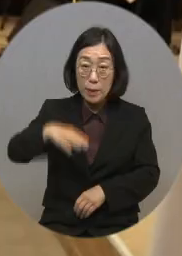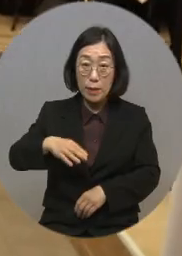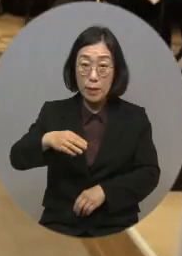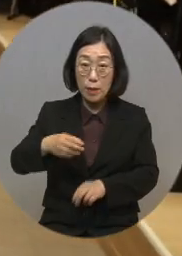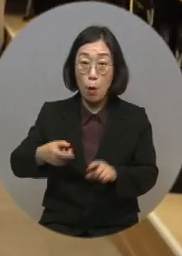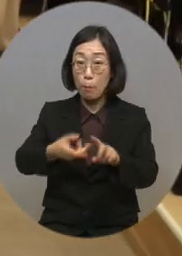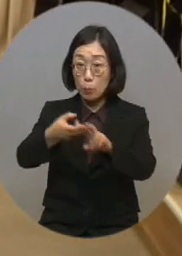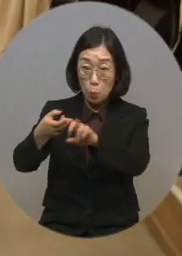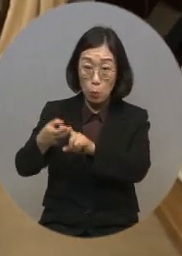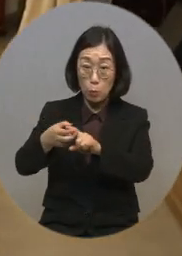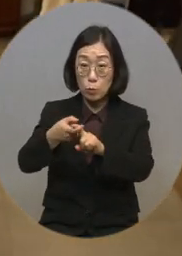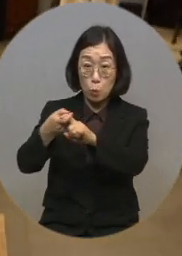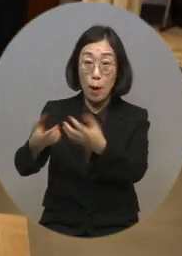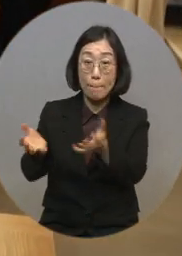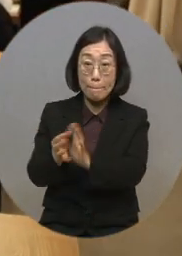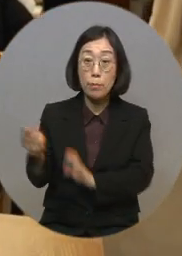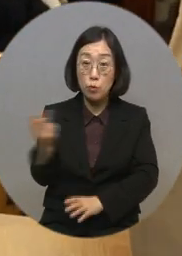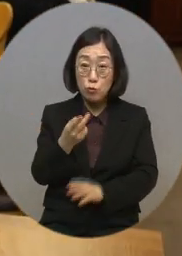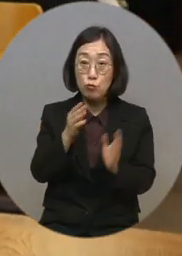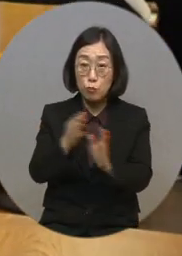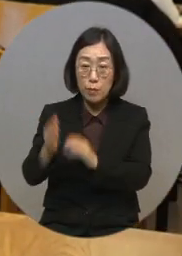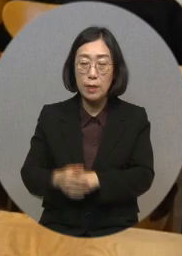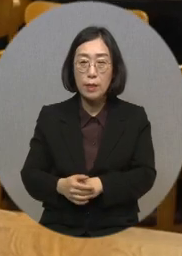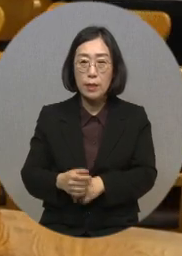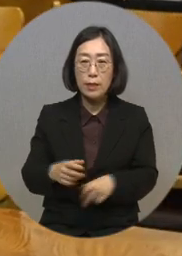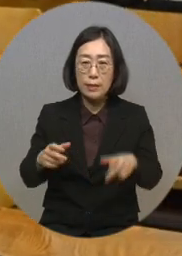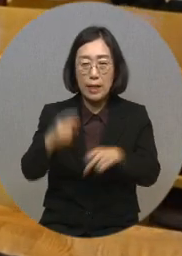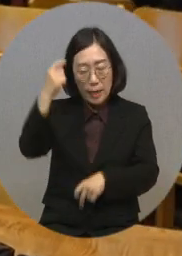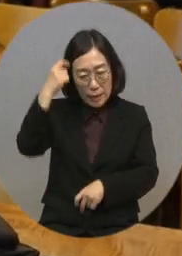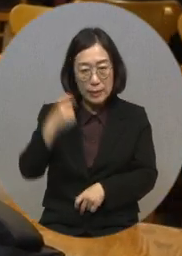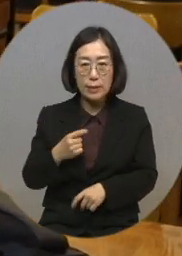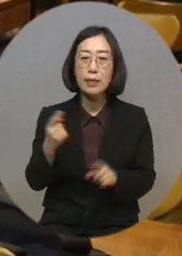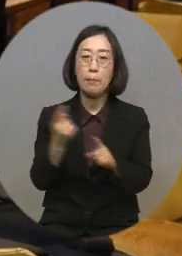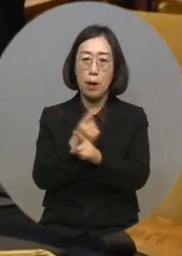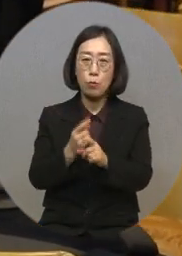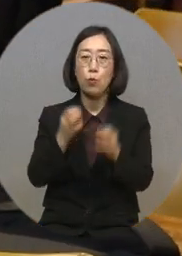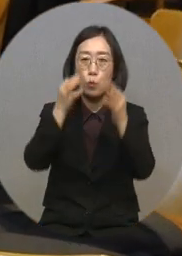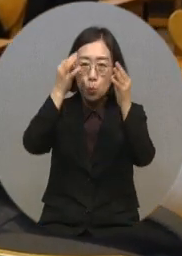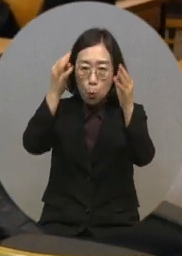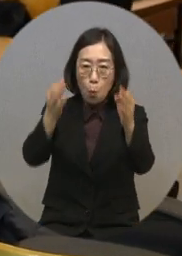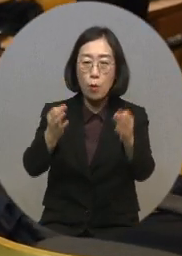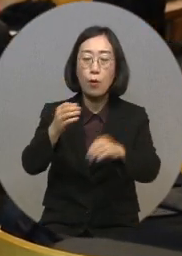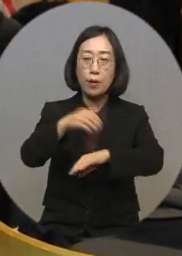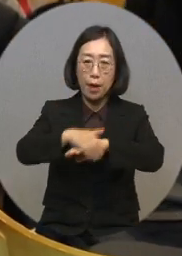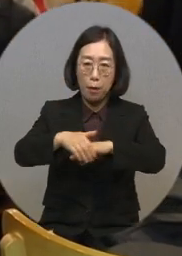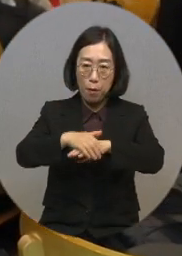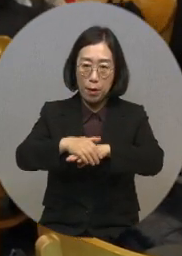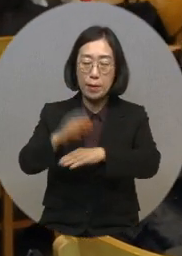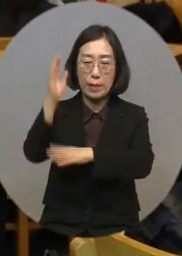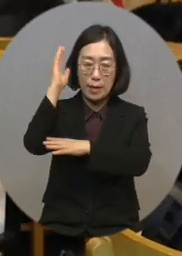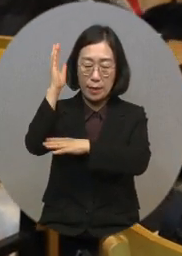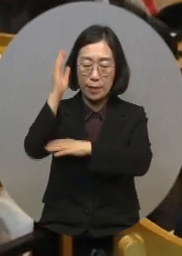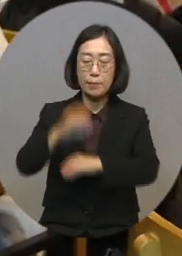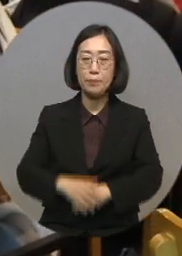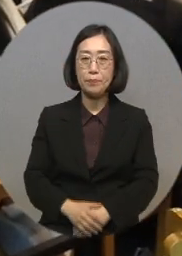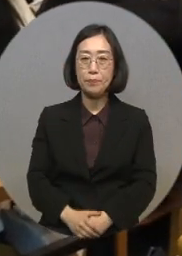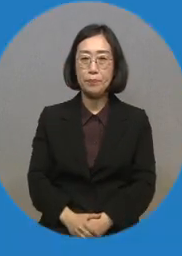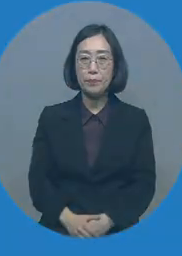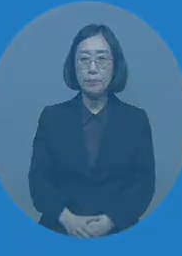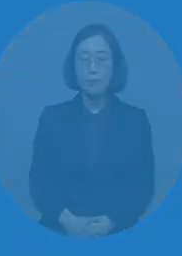장애 체험 프로그램을 계획하여 장애인식 개선에 노력할 것을 밝혔습니다. 복지TV 현안방송 양동준입니다.